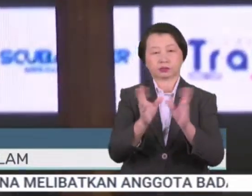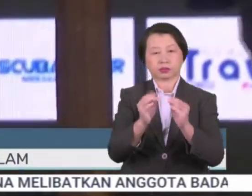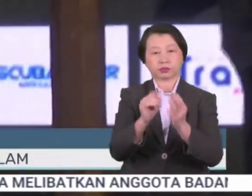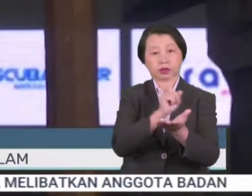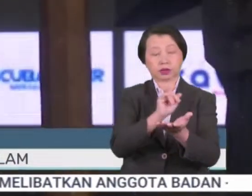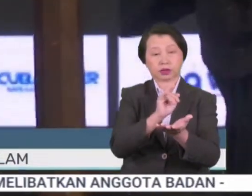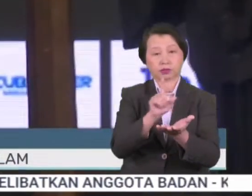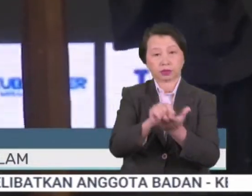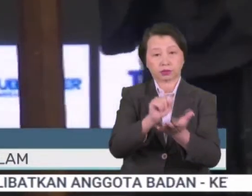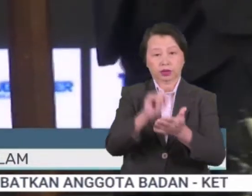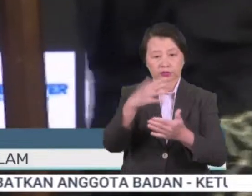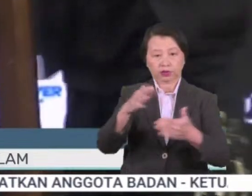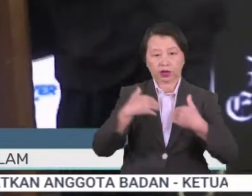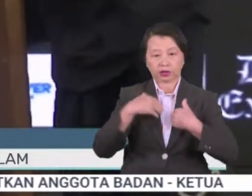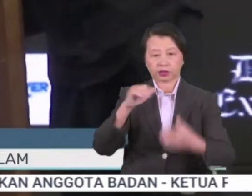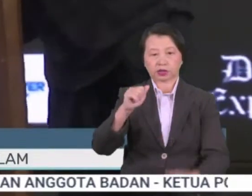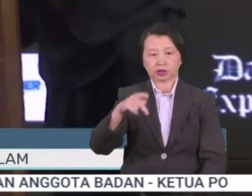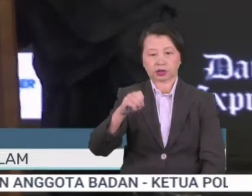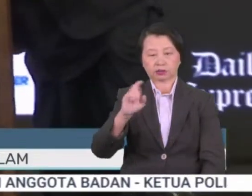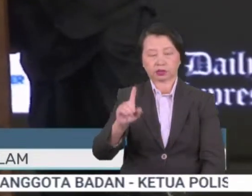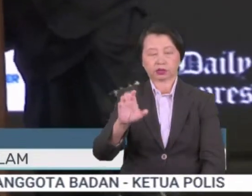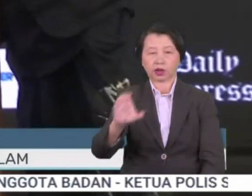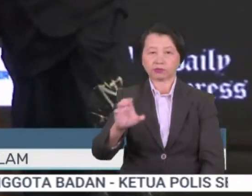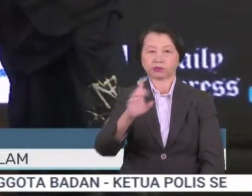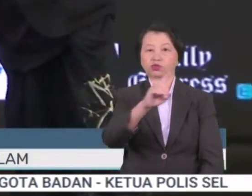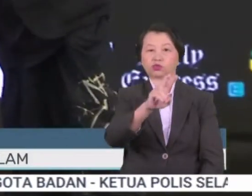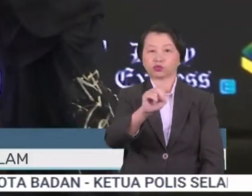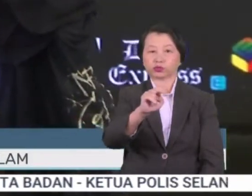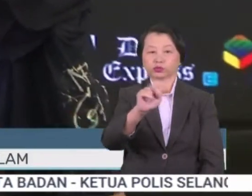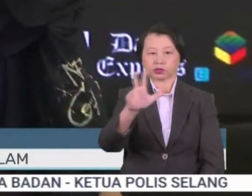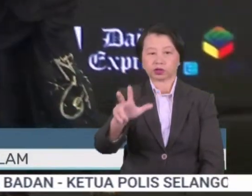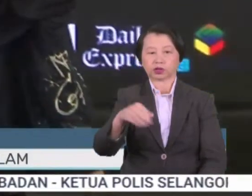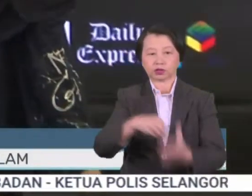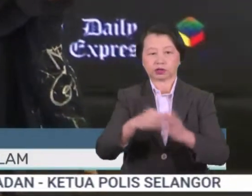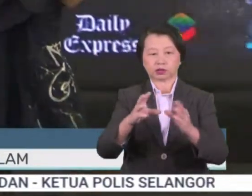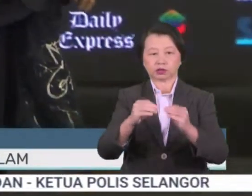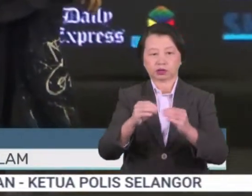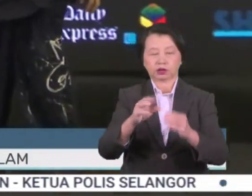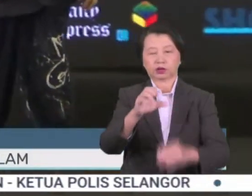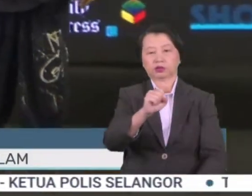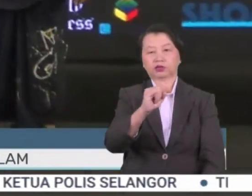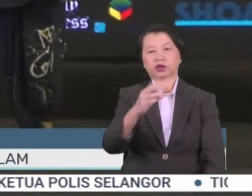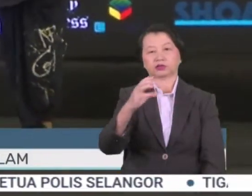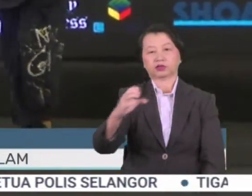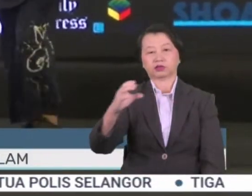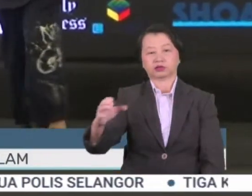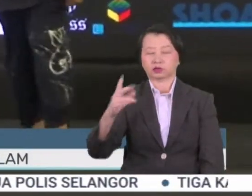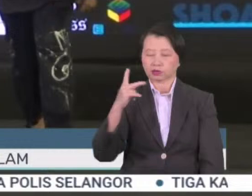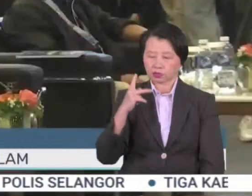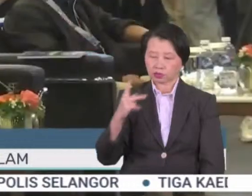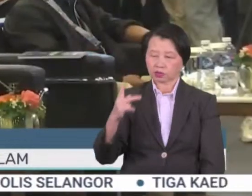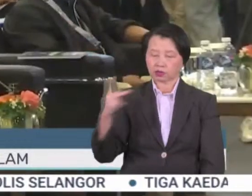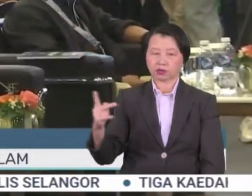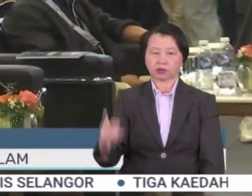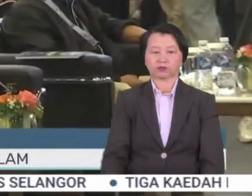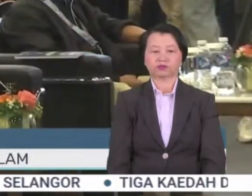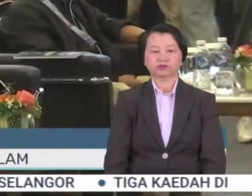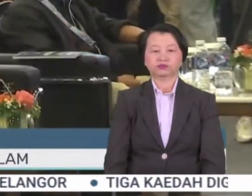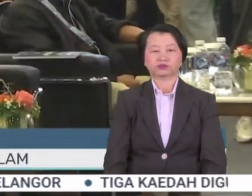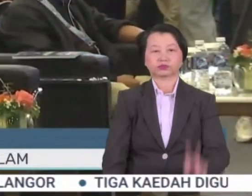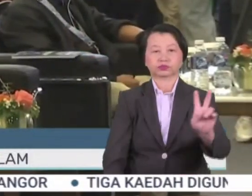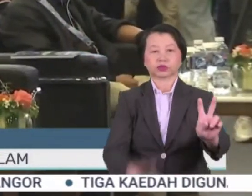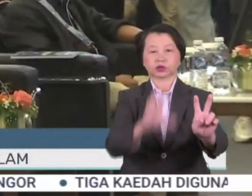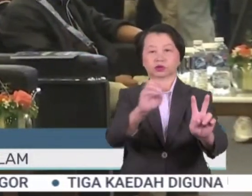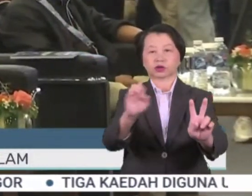air an adex 2023 di pusat convvensyen antarabangsa Sabah sicc Kota Kinabalu seramai